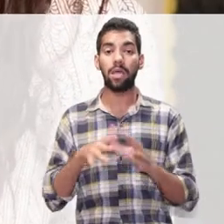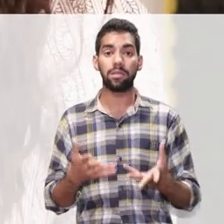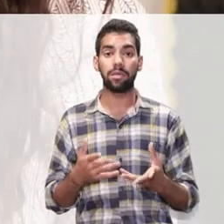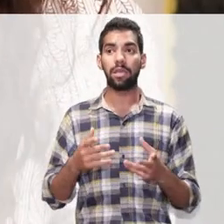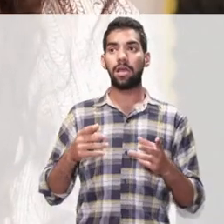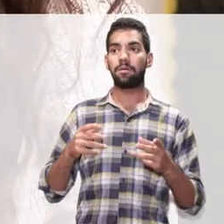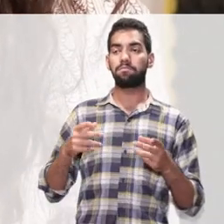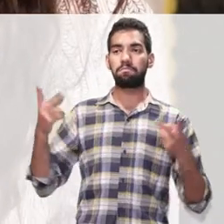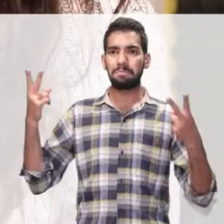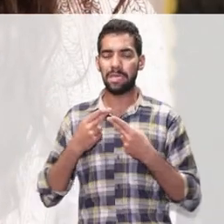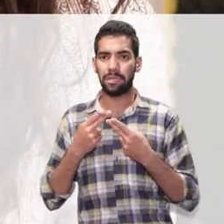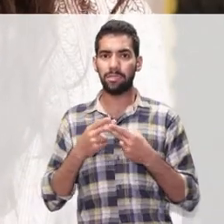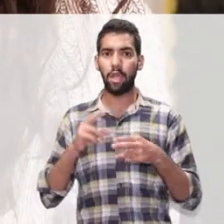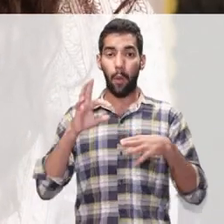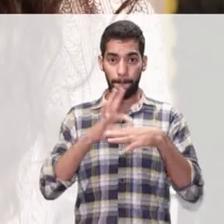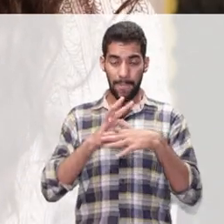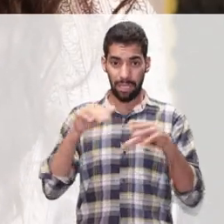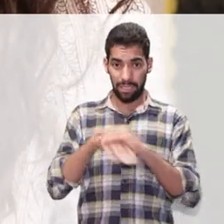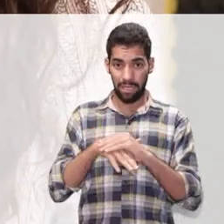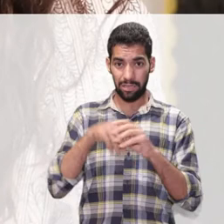कोर्स विल को